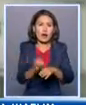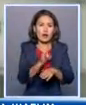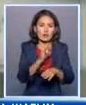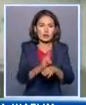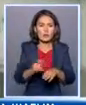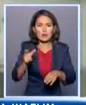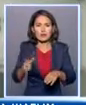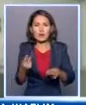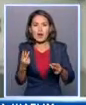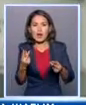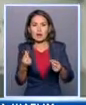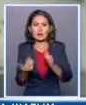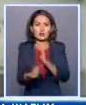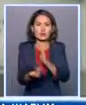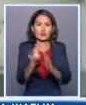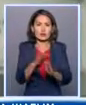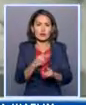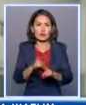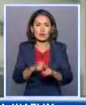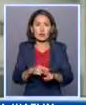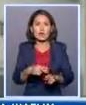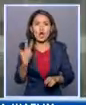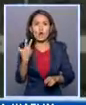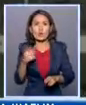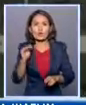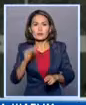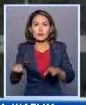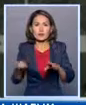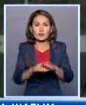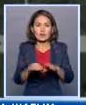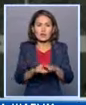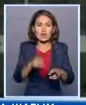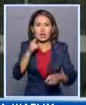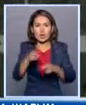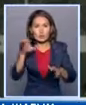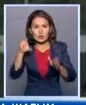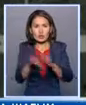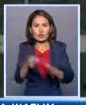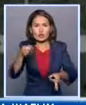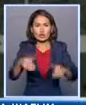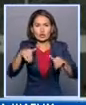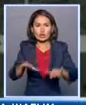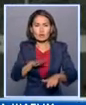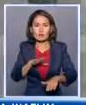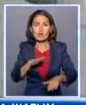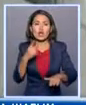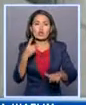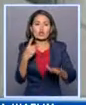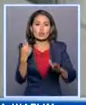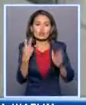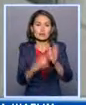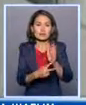клиенттерден артық төлемдер алған. Әзірге елдің жоғарғы соты 30 мыңдай салымшының шағымын қолдады. Егер 170 мың адамның барлығының